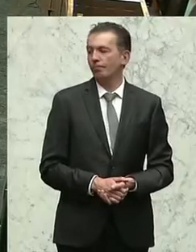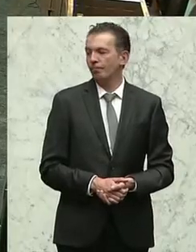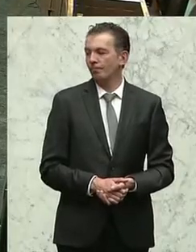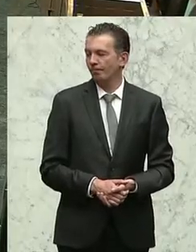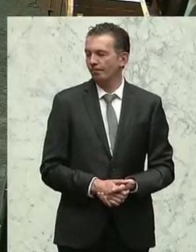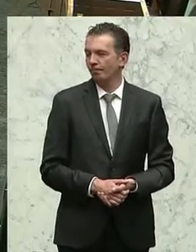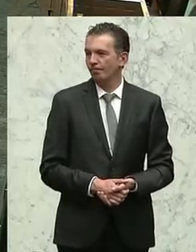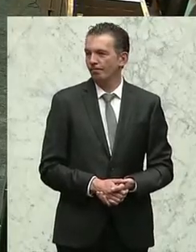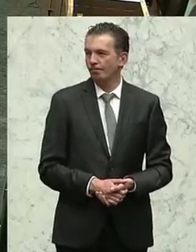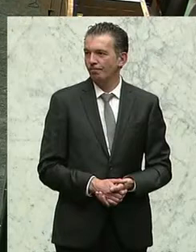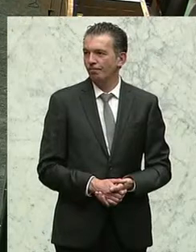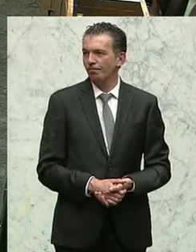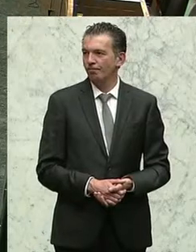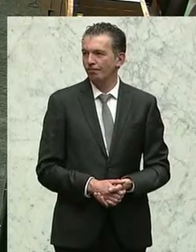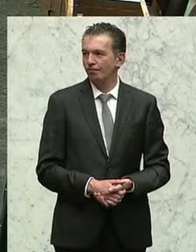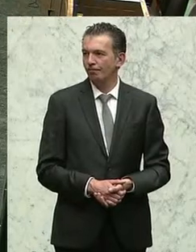Wir haben,